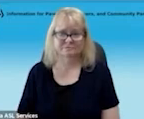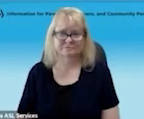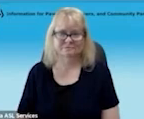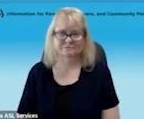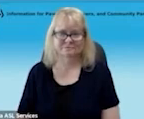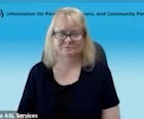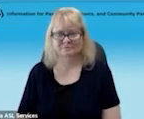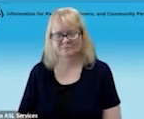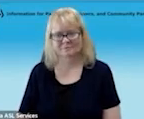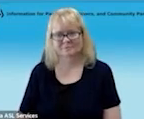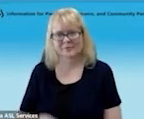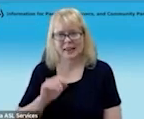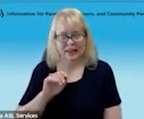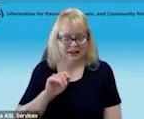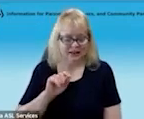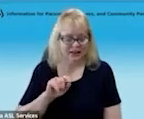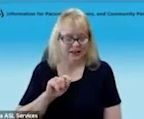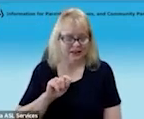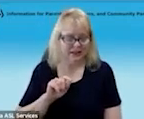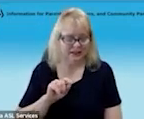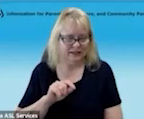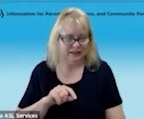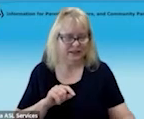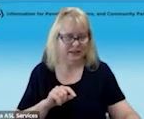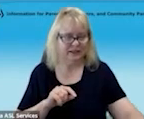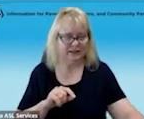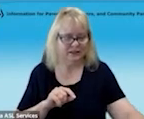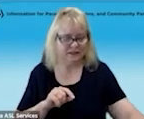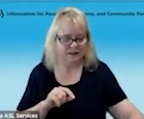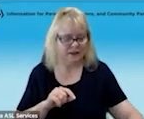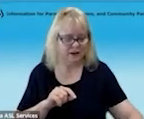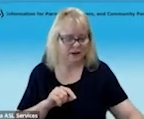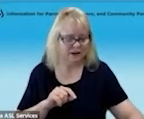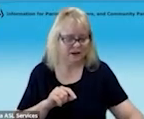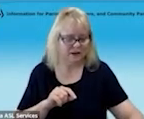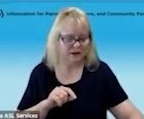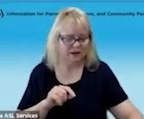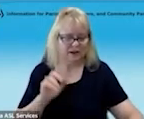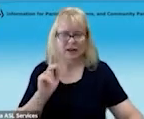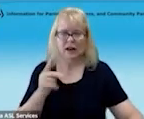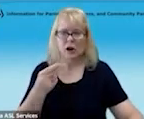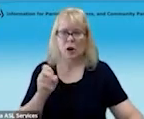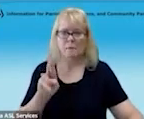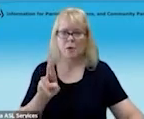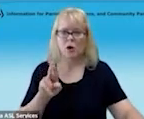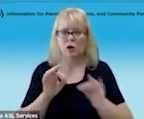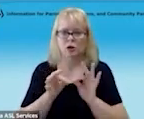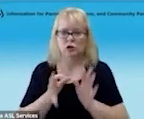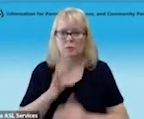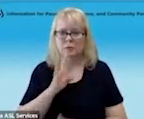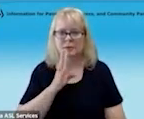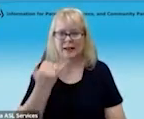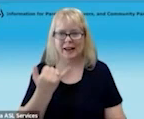bat chou ruom sdaap phiasa spanish keu mien damno phuop nau knong prapuan chat dambei choch teu dambei meur ka bok prae tam